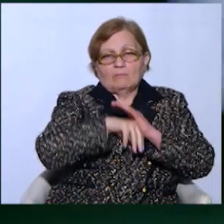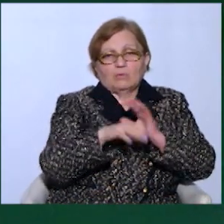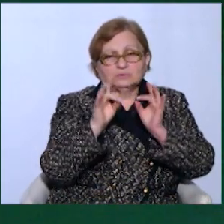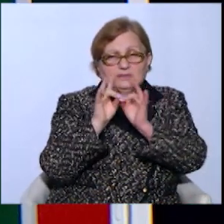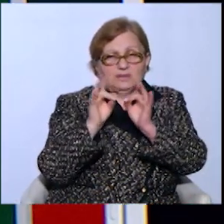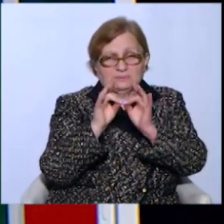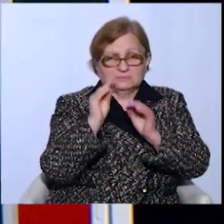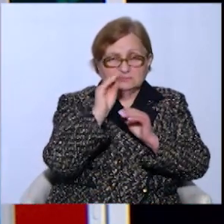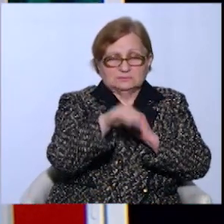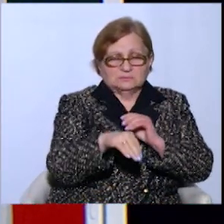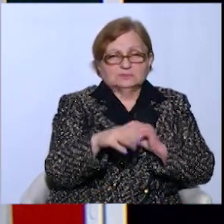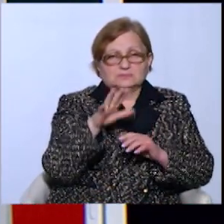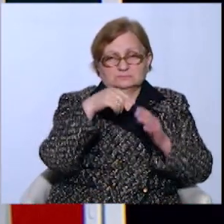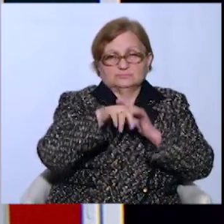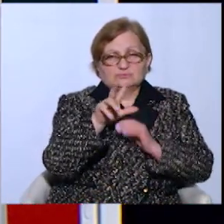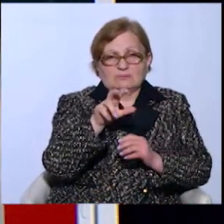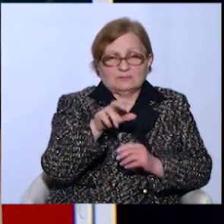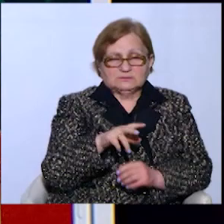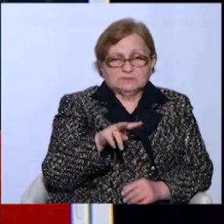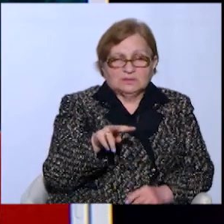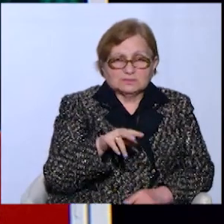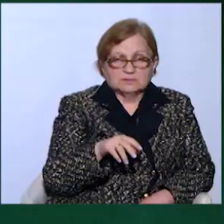გვქონდა ასევე